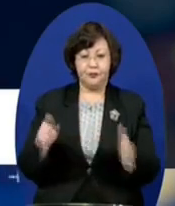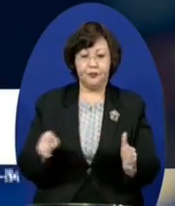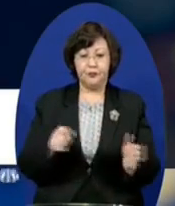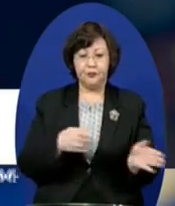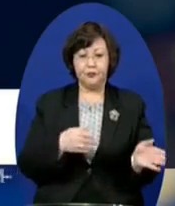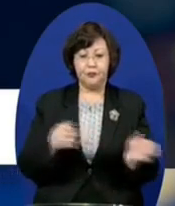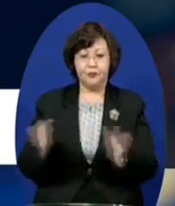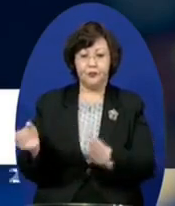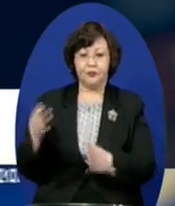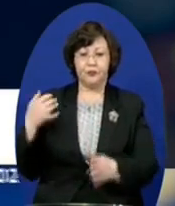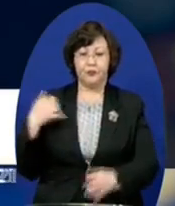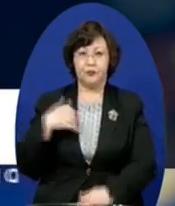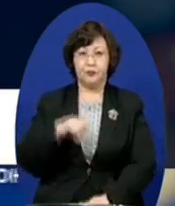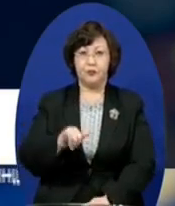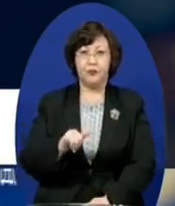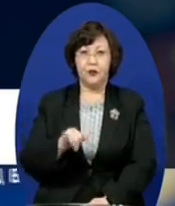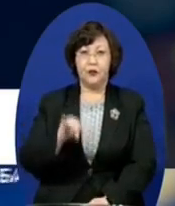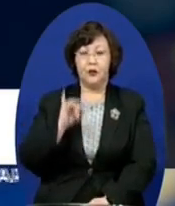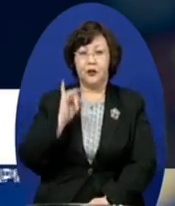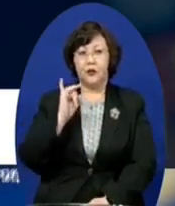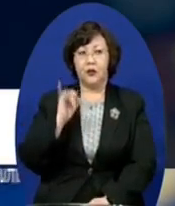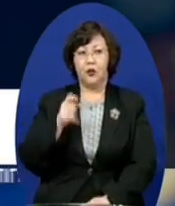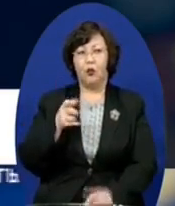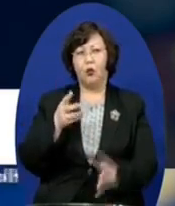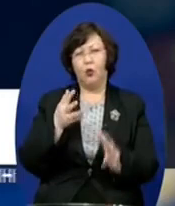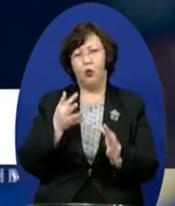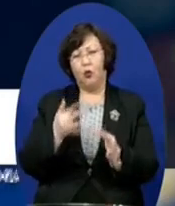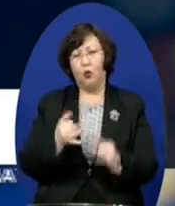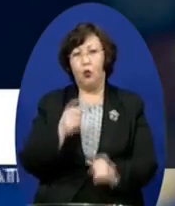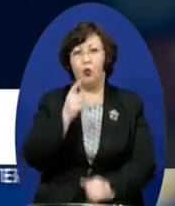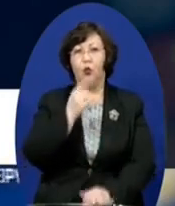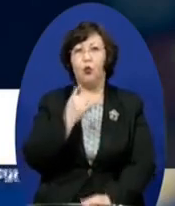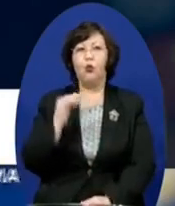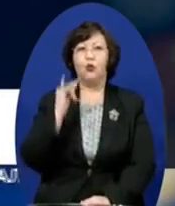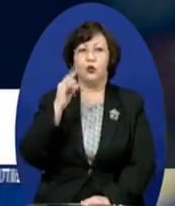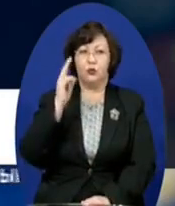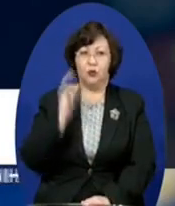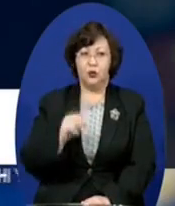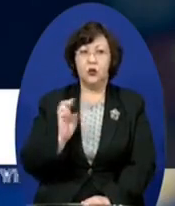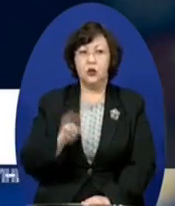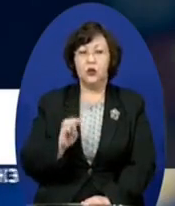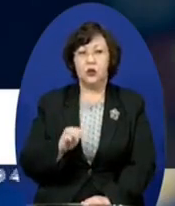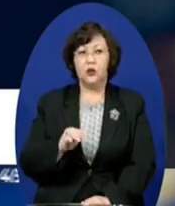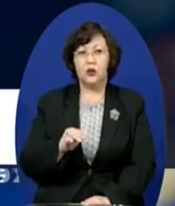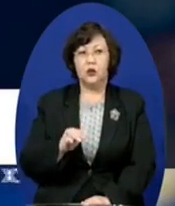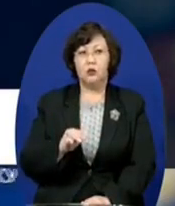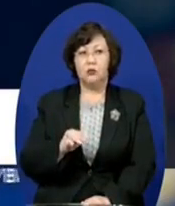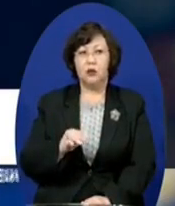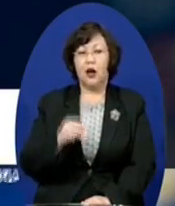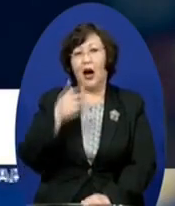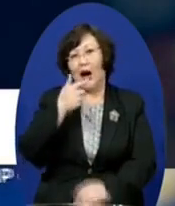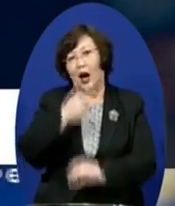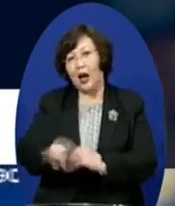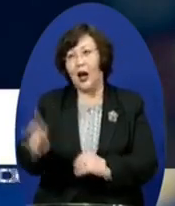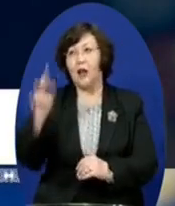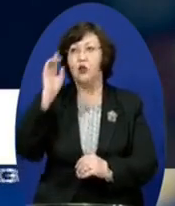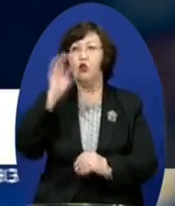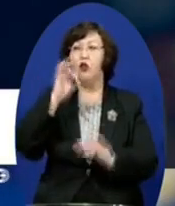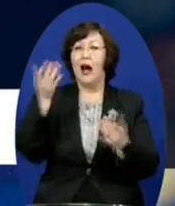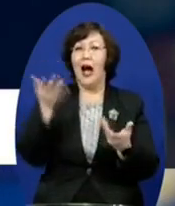хитэрсэн учраас одоо нэг хийдгүй хуучирч муудсан дацаа уухтаа хатагчаа явж усан давдаг учраас